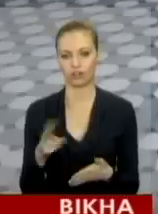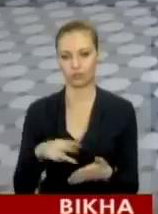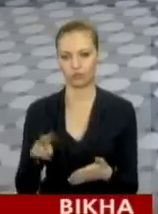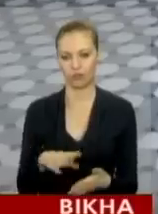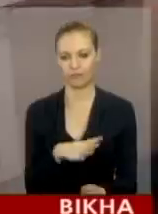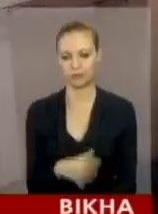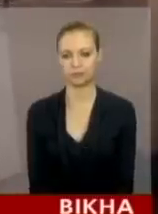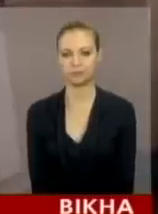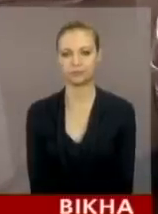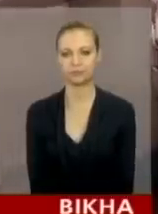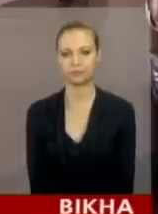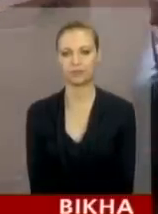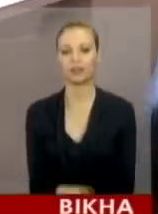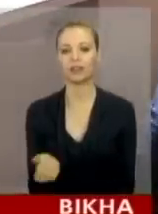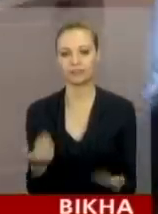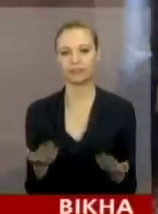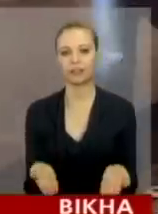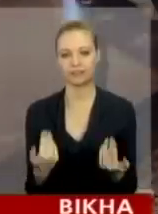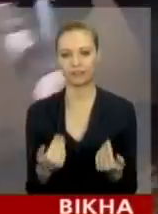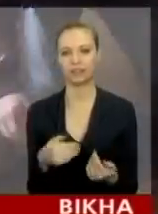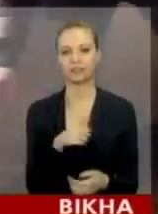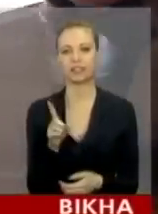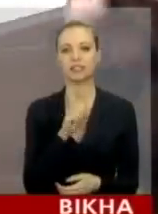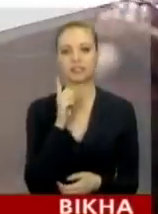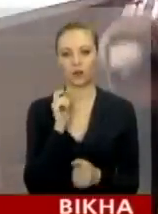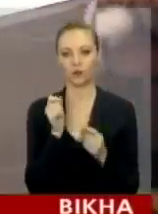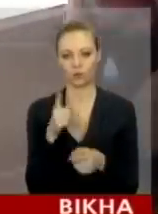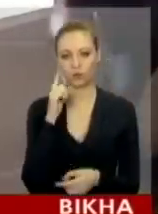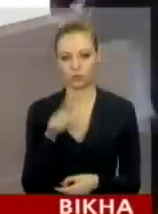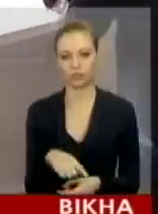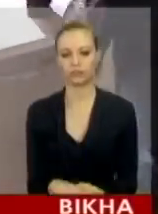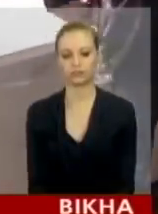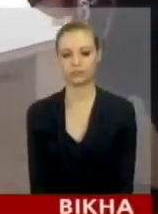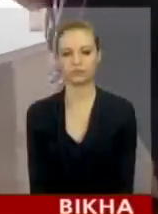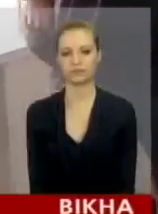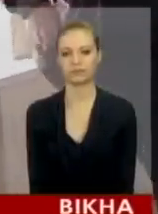штрафами. Вставай, вставай. Зеленку купить будем.